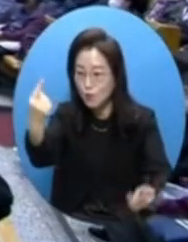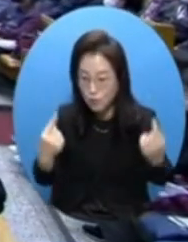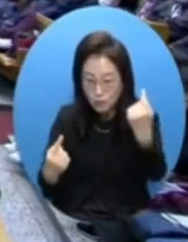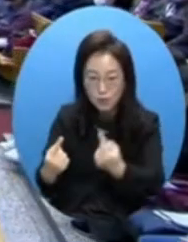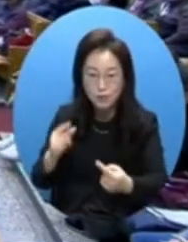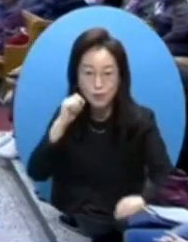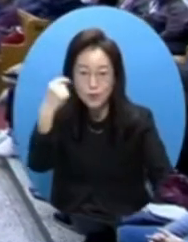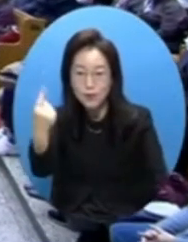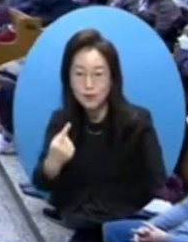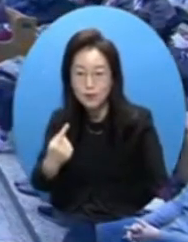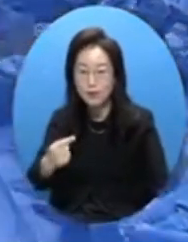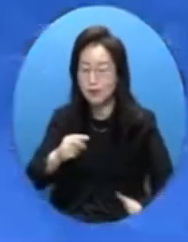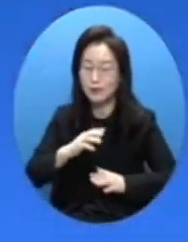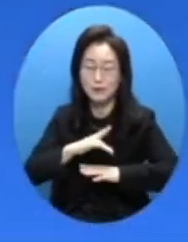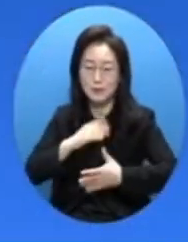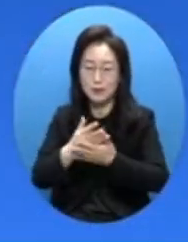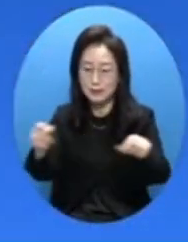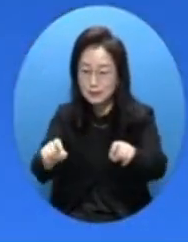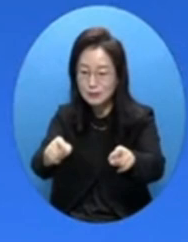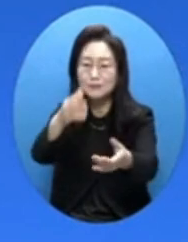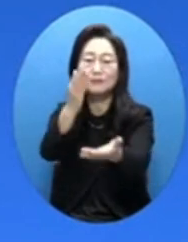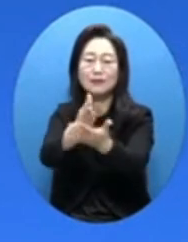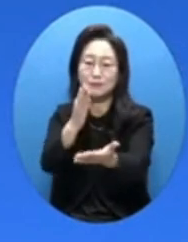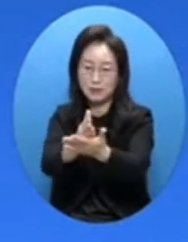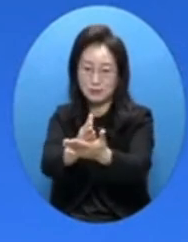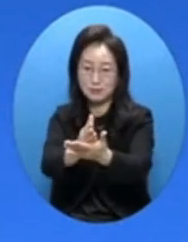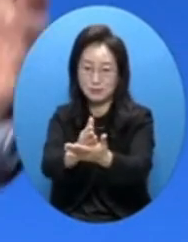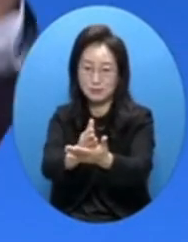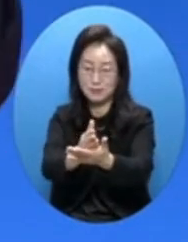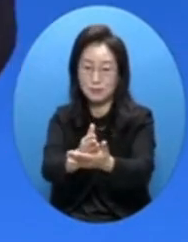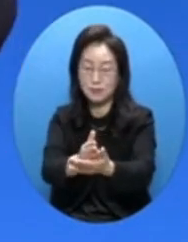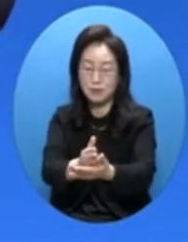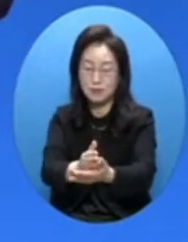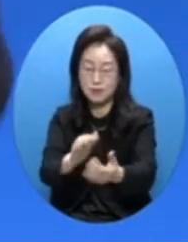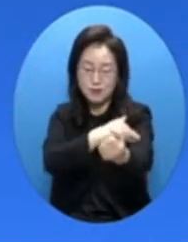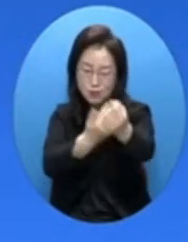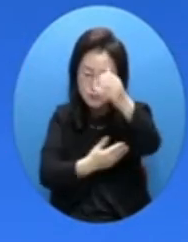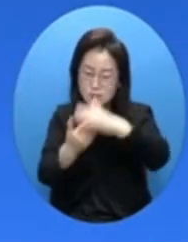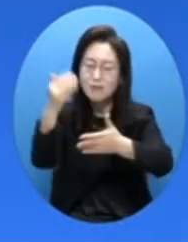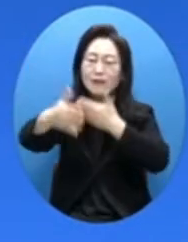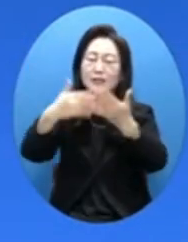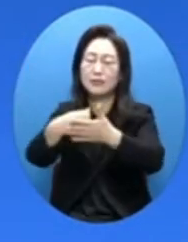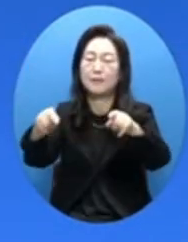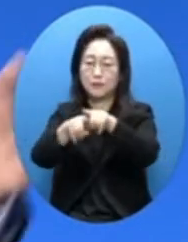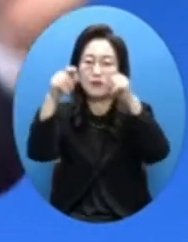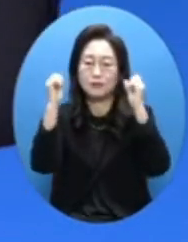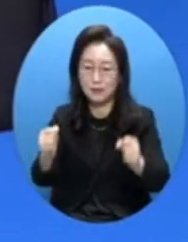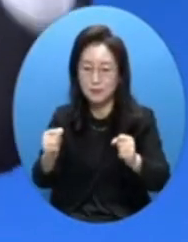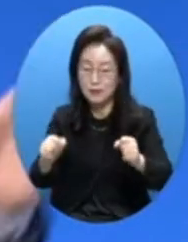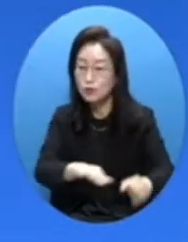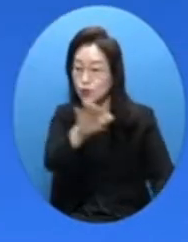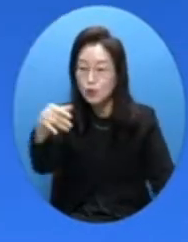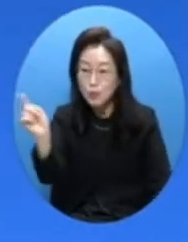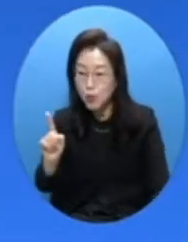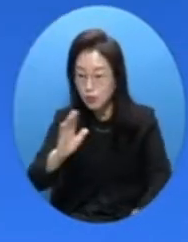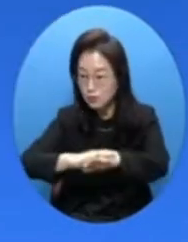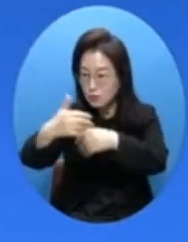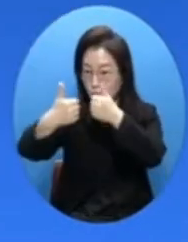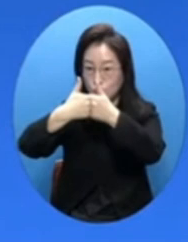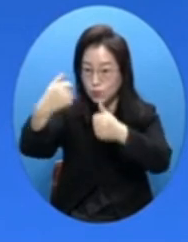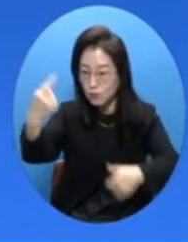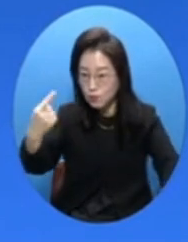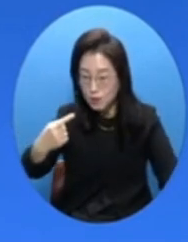어려움이 다가와도 두려워하지 말고 떨지 말라고 하는 것입니다. 전지전능하신 하나님이 우리와 함께 하시기 때문에 우리에게 어떤 대적이 우리